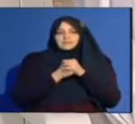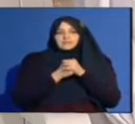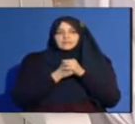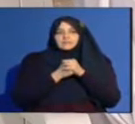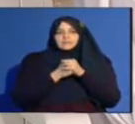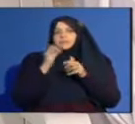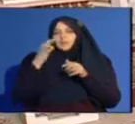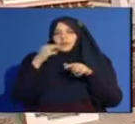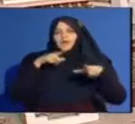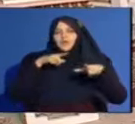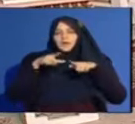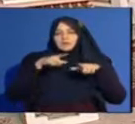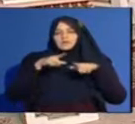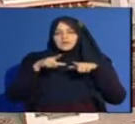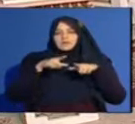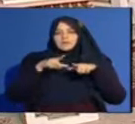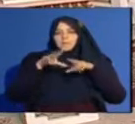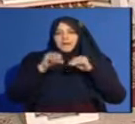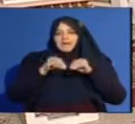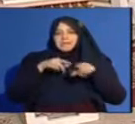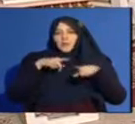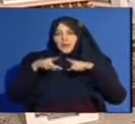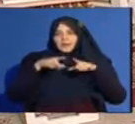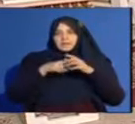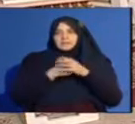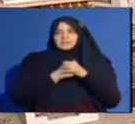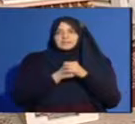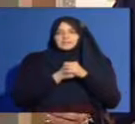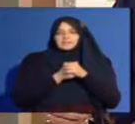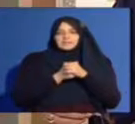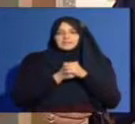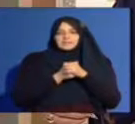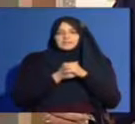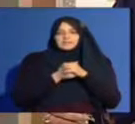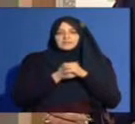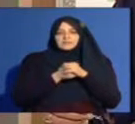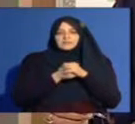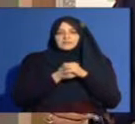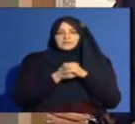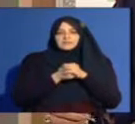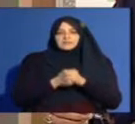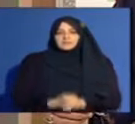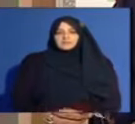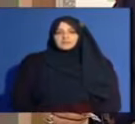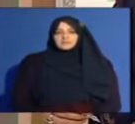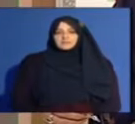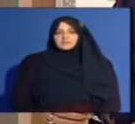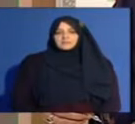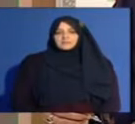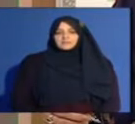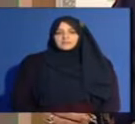كريناها في كراء وي في بلاد الغربة كرينا المقبرة. فوزافي لوي كريناها. اوكي اوكي طيب